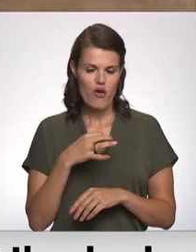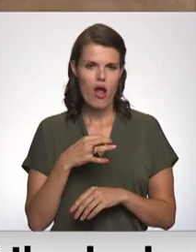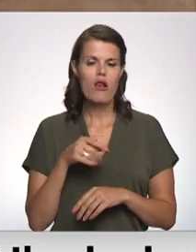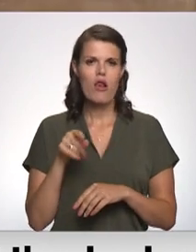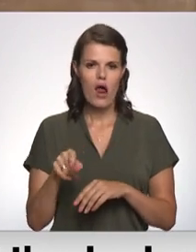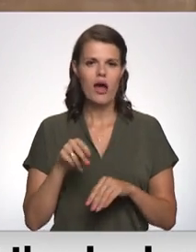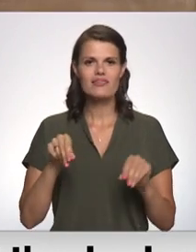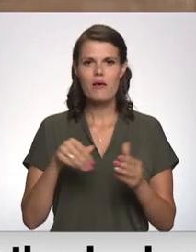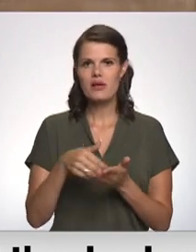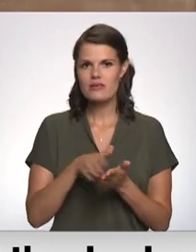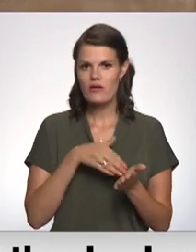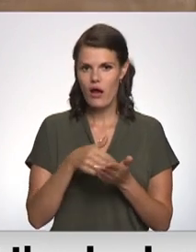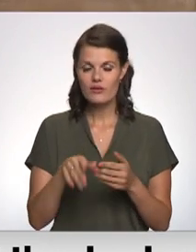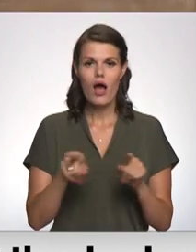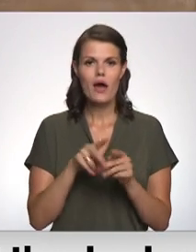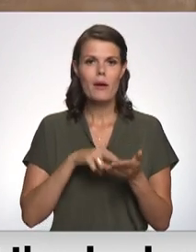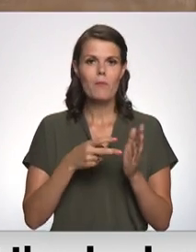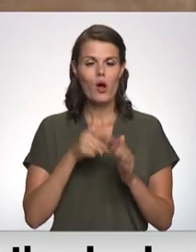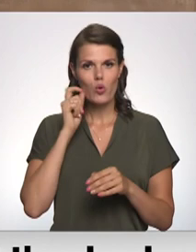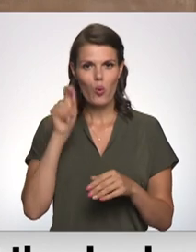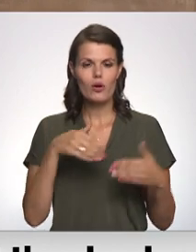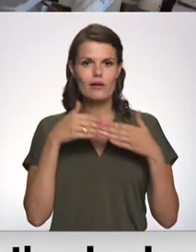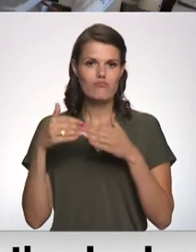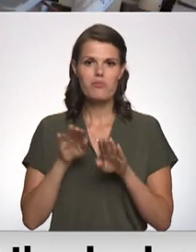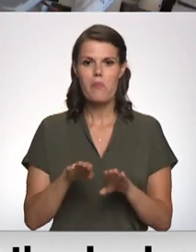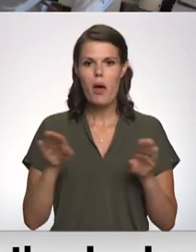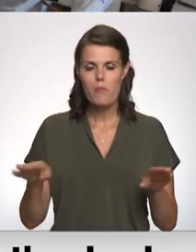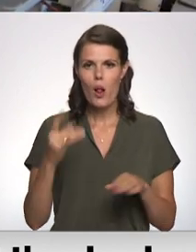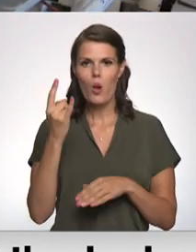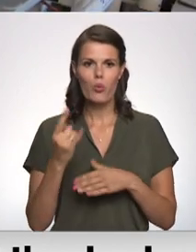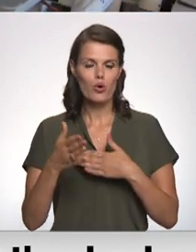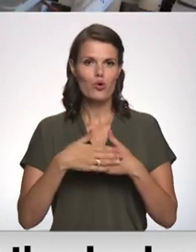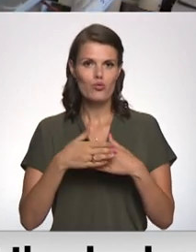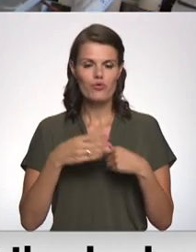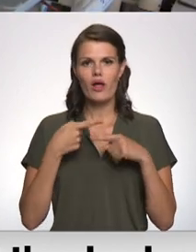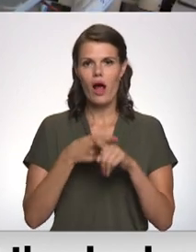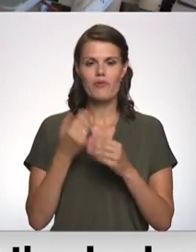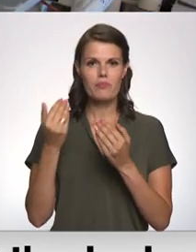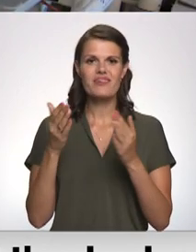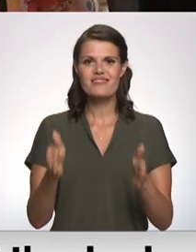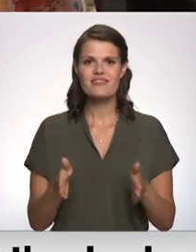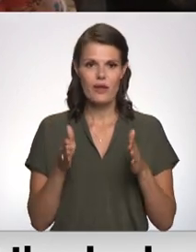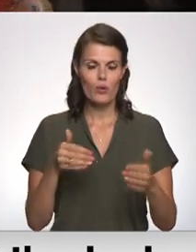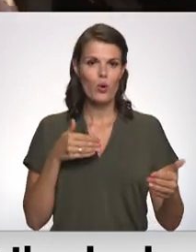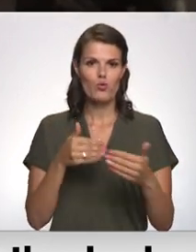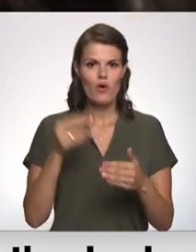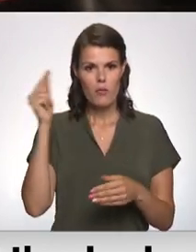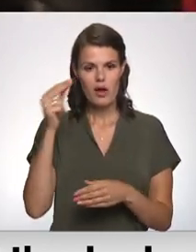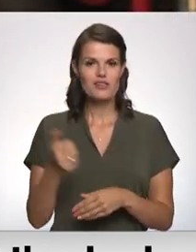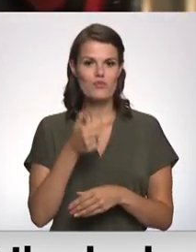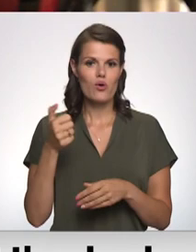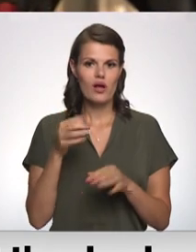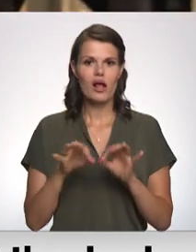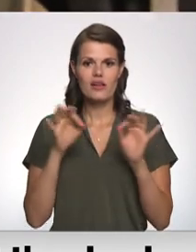šobrīd. Ukrainā plānots nogādāt arī mēbeles, logus un durvis. Aprīkojumu slimnīcām. Tojoties mācību gada sākumam,